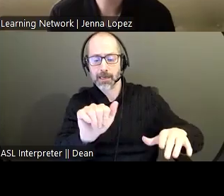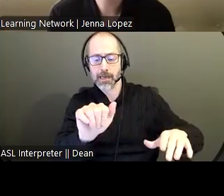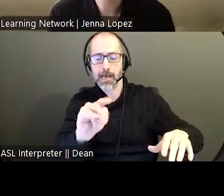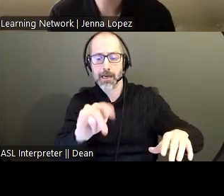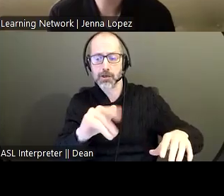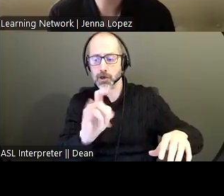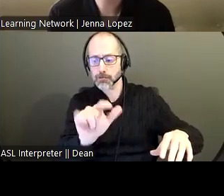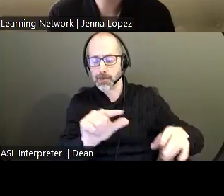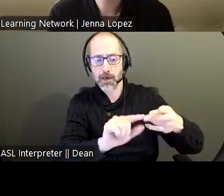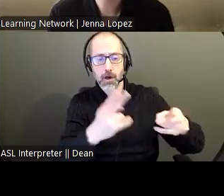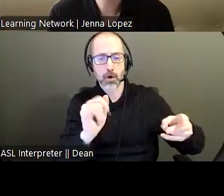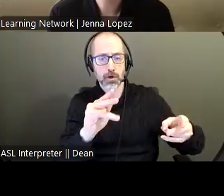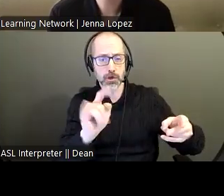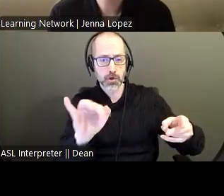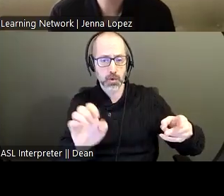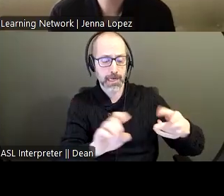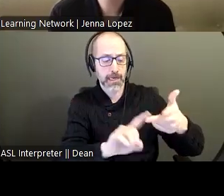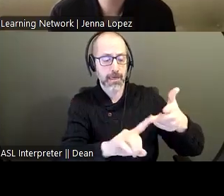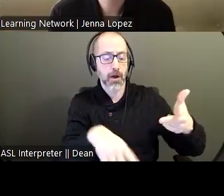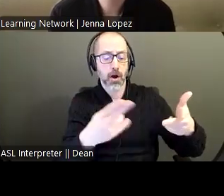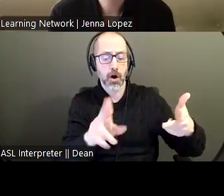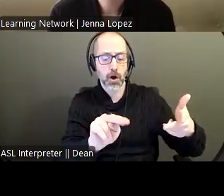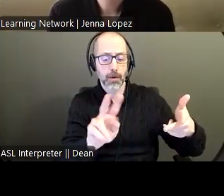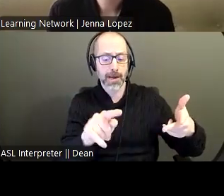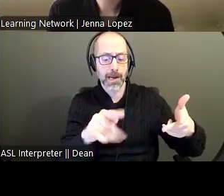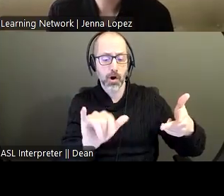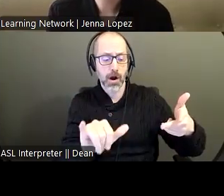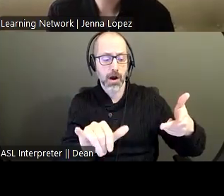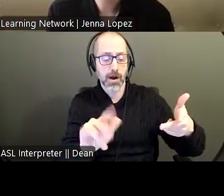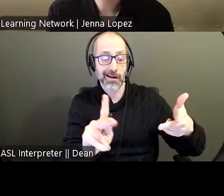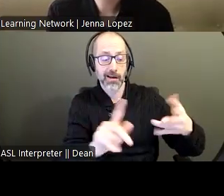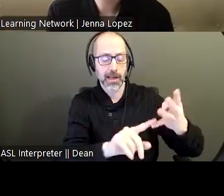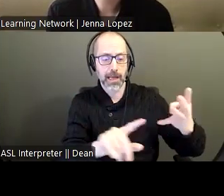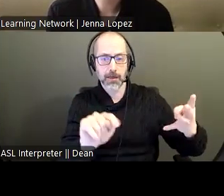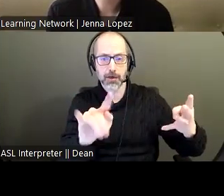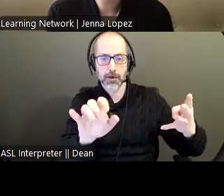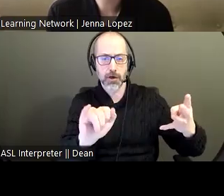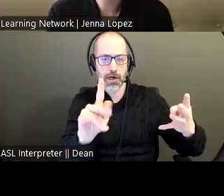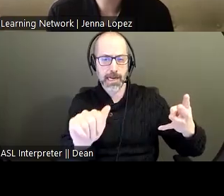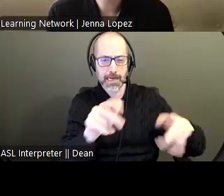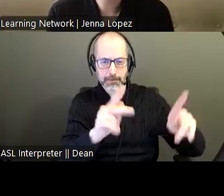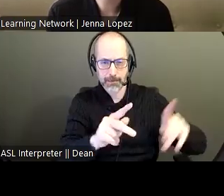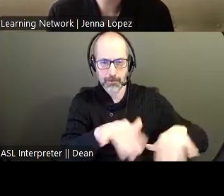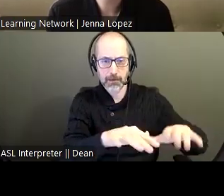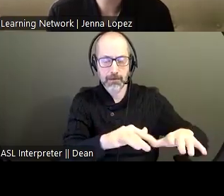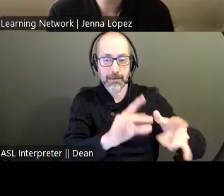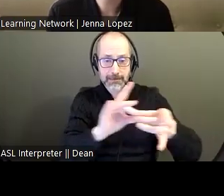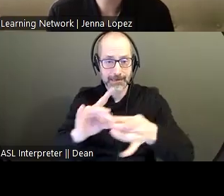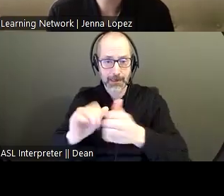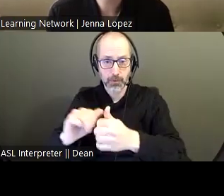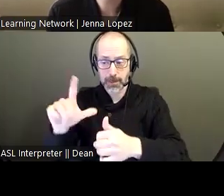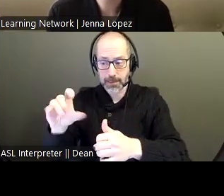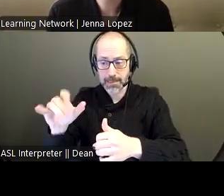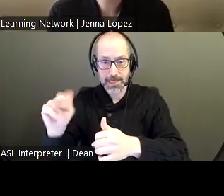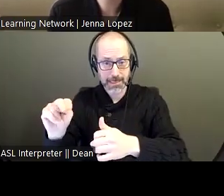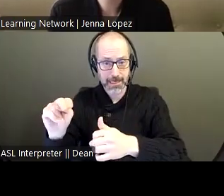Anishinaabe, Haudenosaunee, Lenapehoak et Shonotone. Ces terres sont liées au traité de London